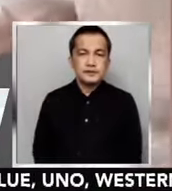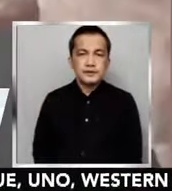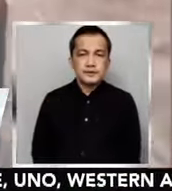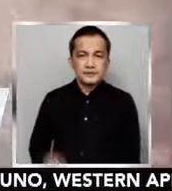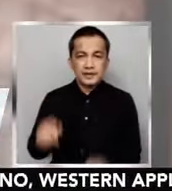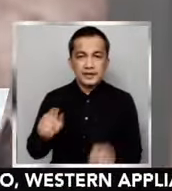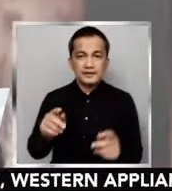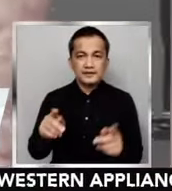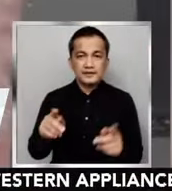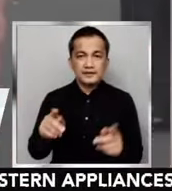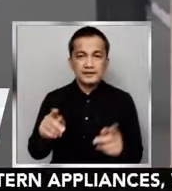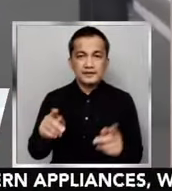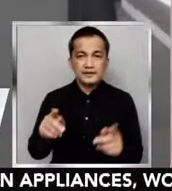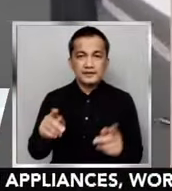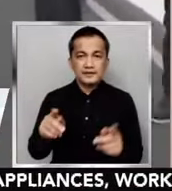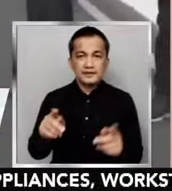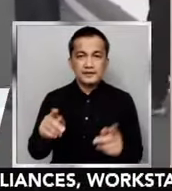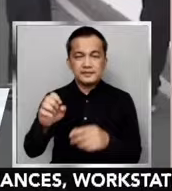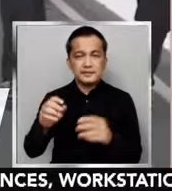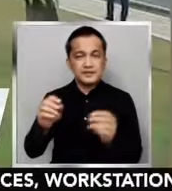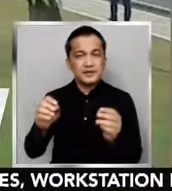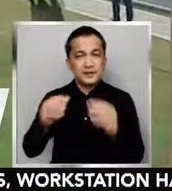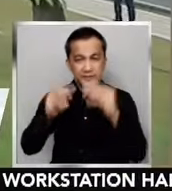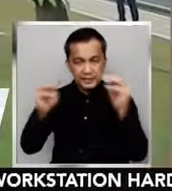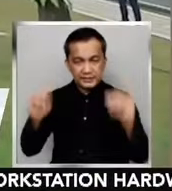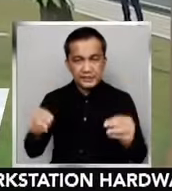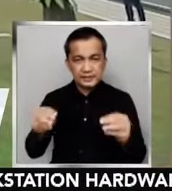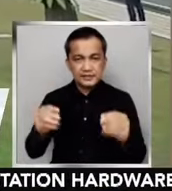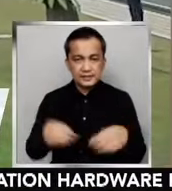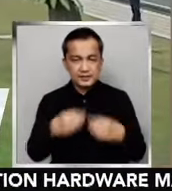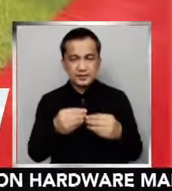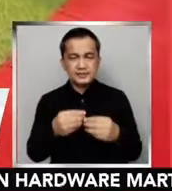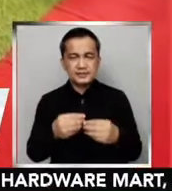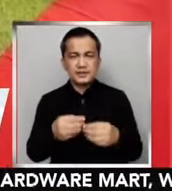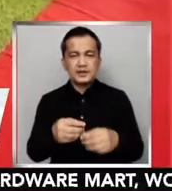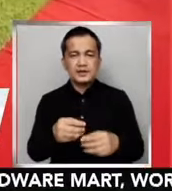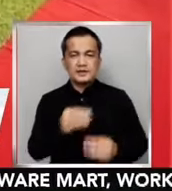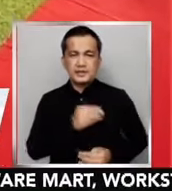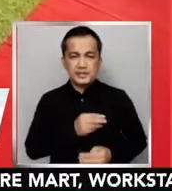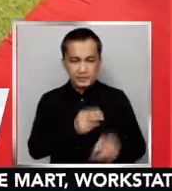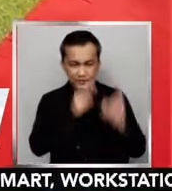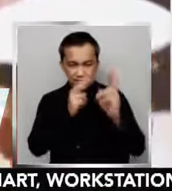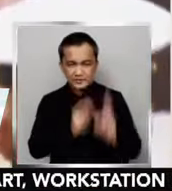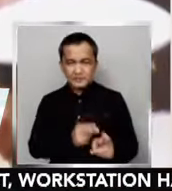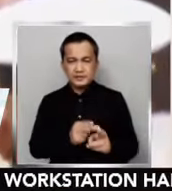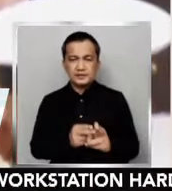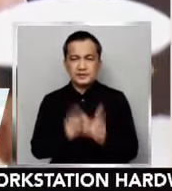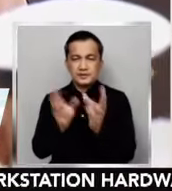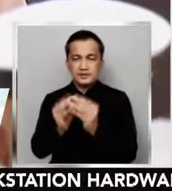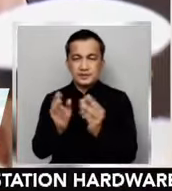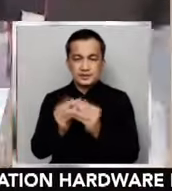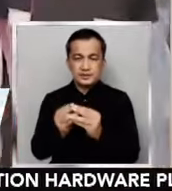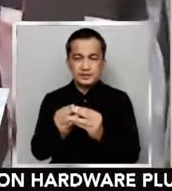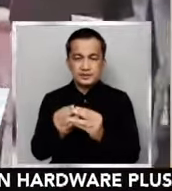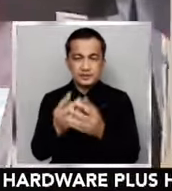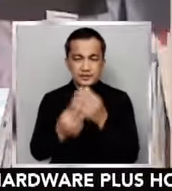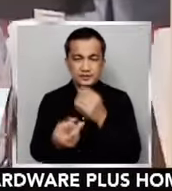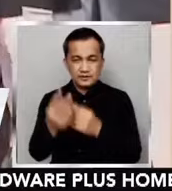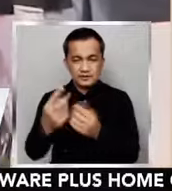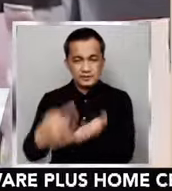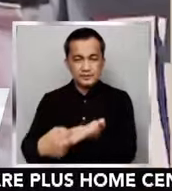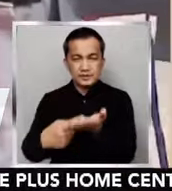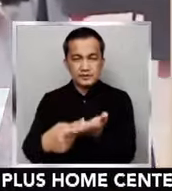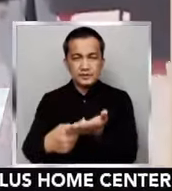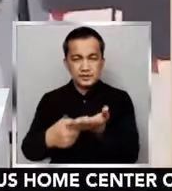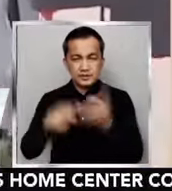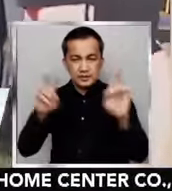malacanyang kung saan ginawaran siya ng military honors dito nagkulong ang dalawang leader kung saan pinag-usapan nila ang security